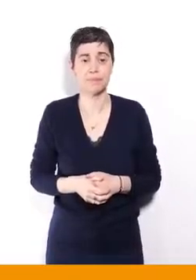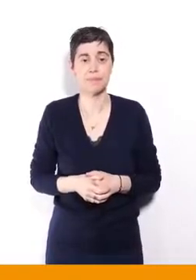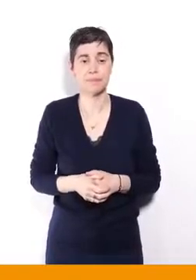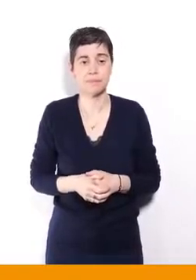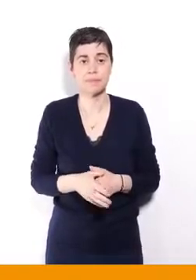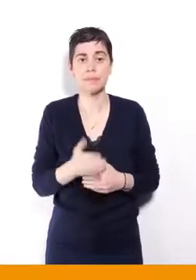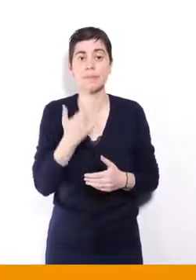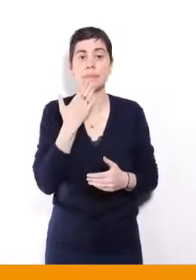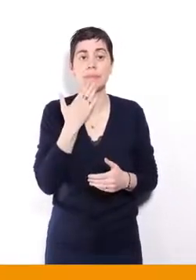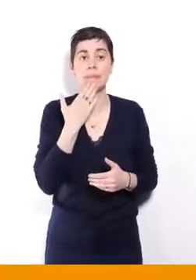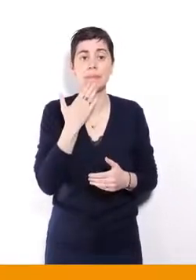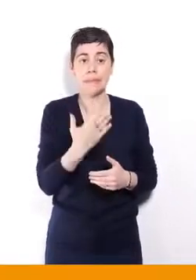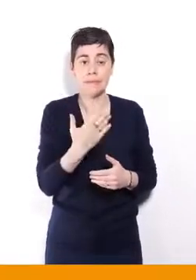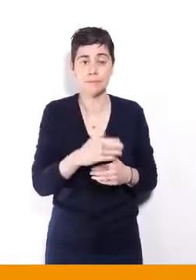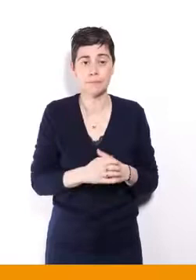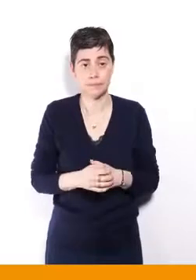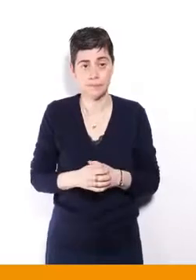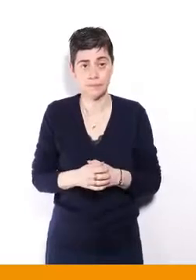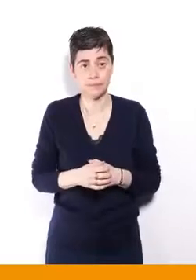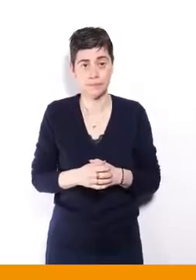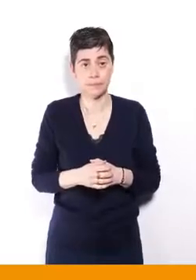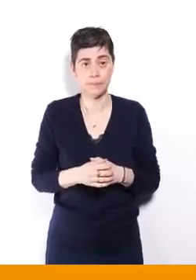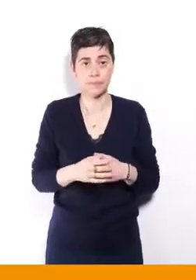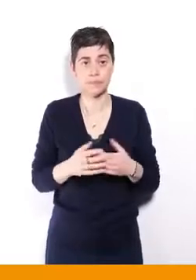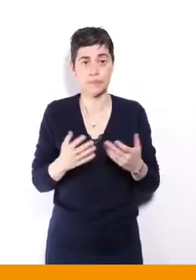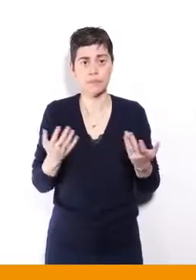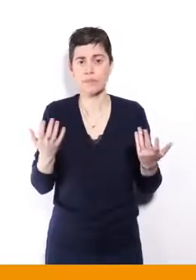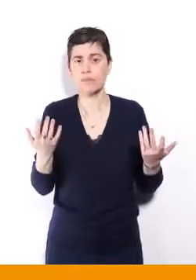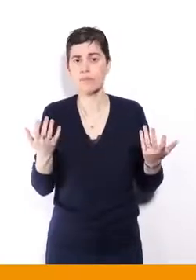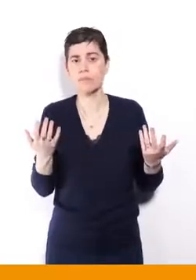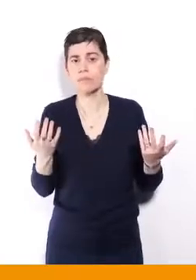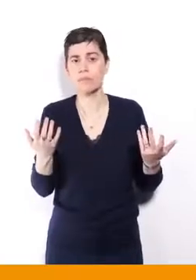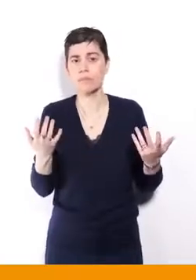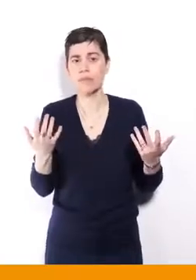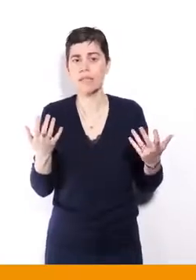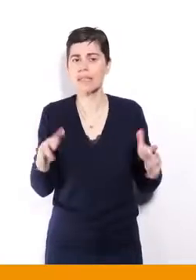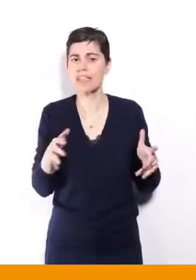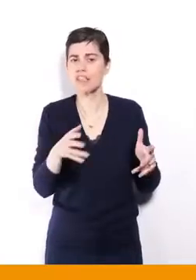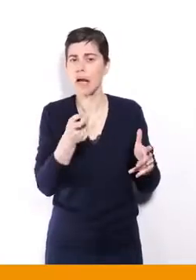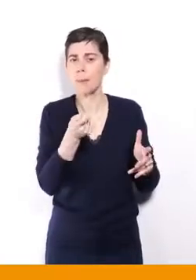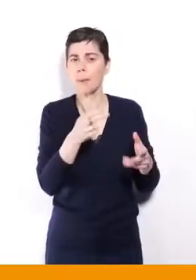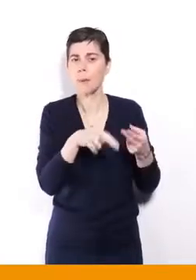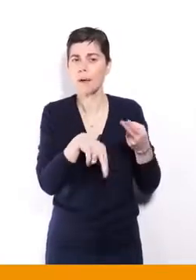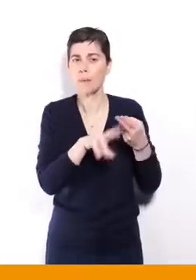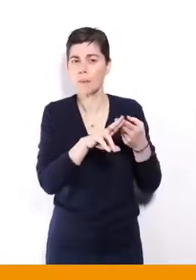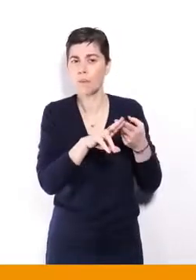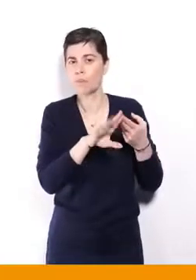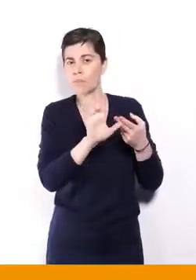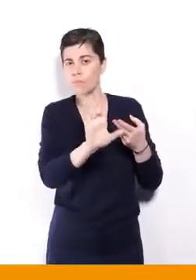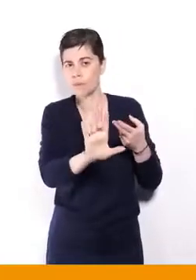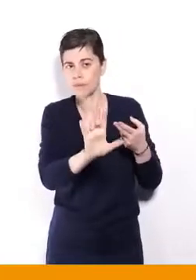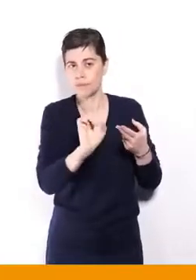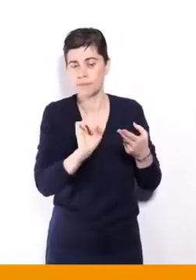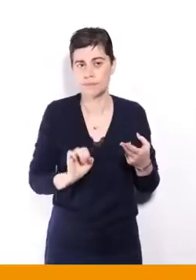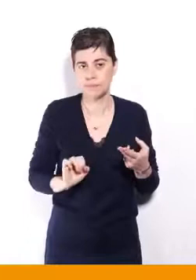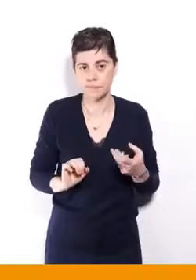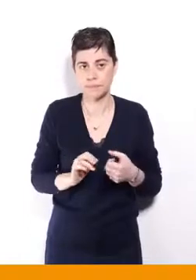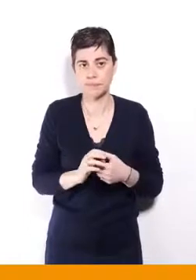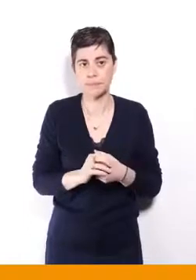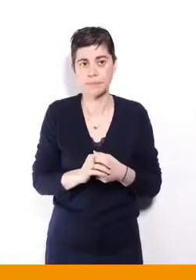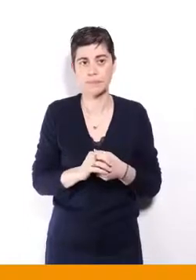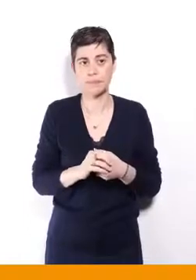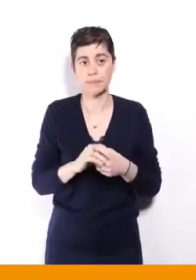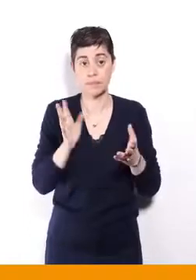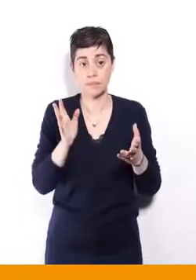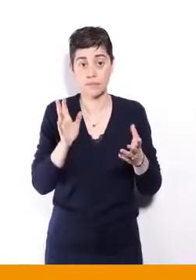Merci Jean-Louis. Peut-être, enfin, c'est déjà un peu esquissé dans la dernière réponse, mais pour rattraper le